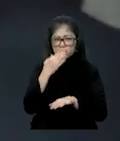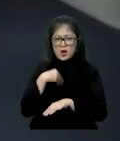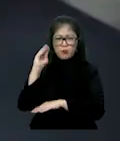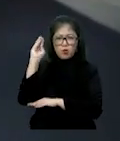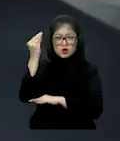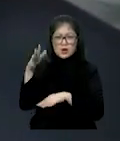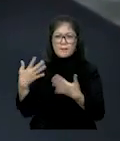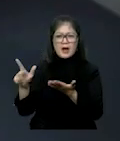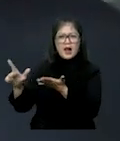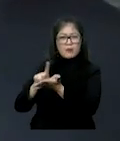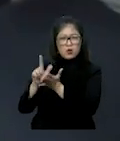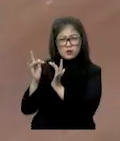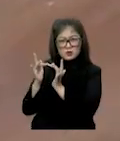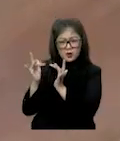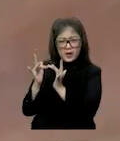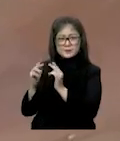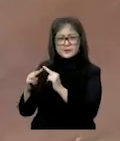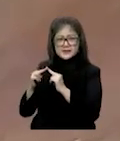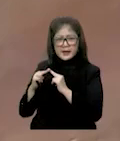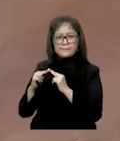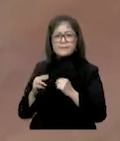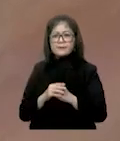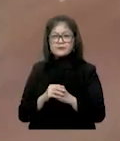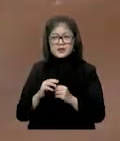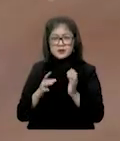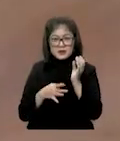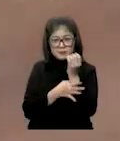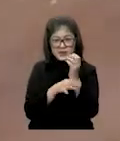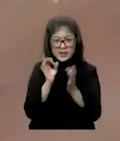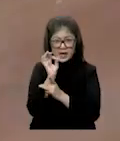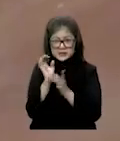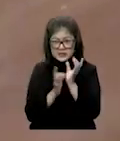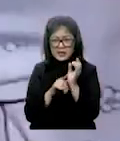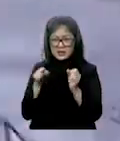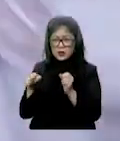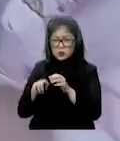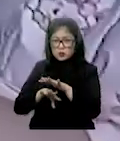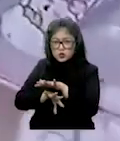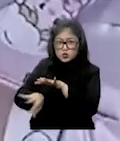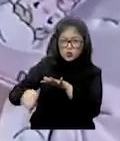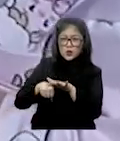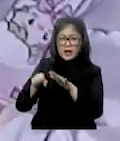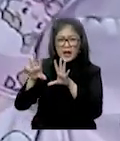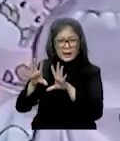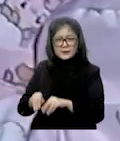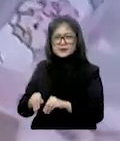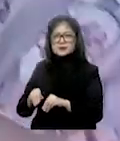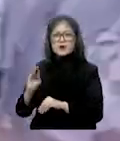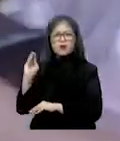utang pinjaman online. Perhiasan yang disimpan korban di dalam lemari ludes digasak ART-nya sendiri saat sang majikan tengah